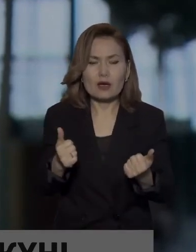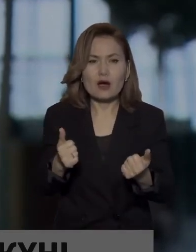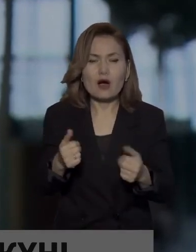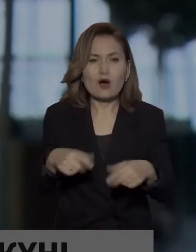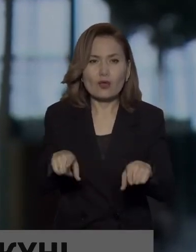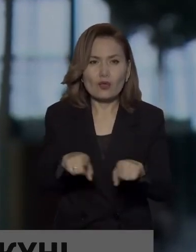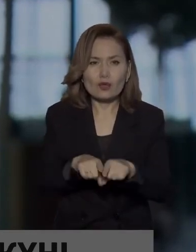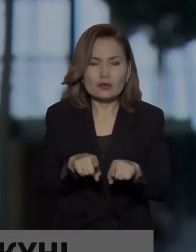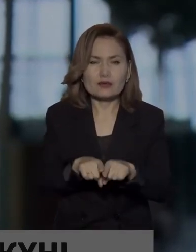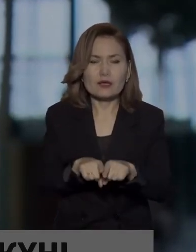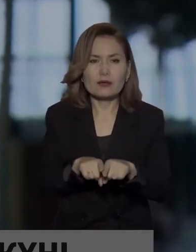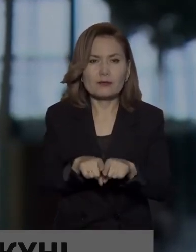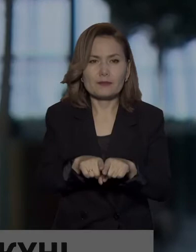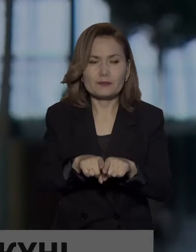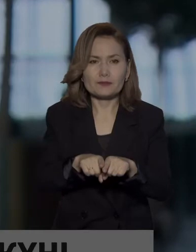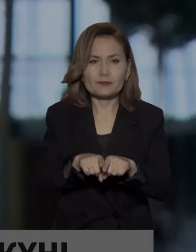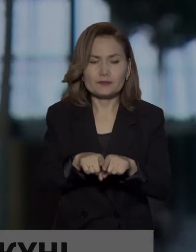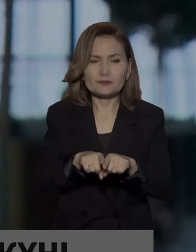бұндай